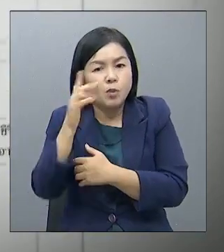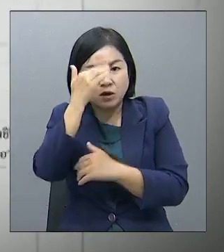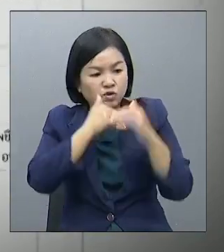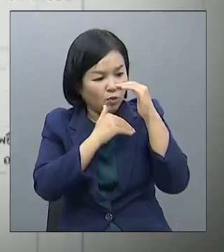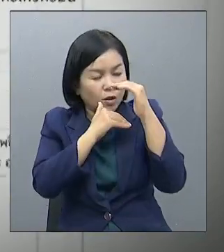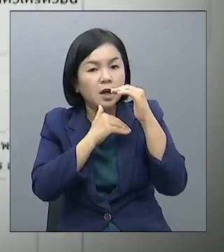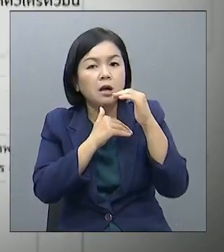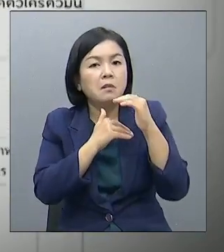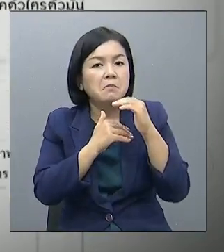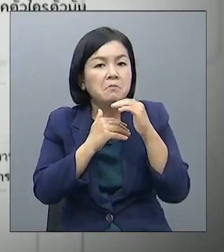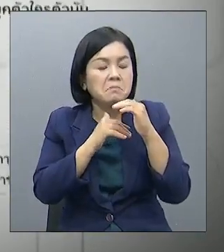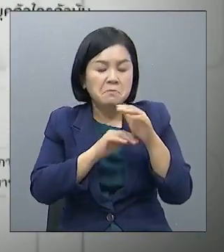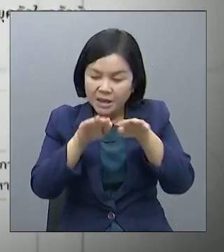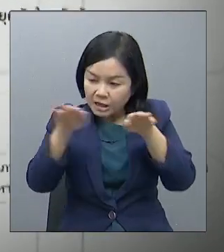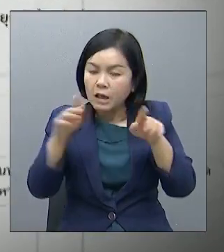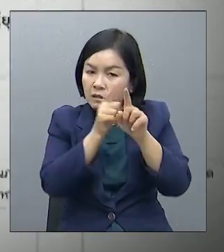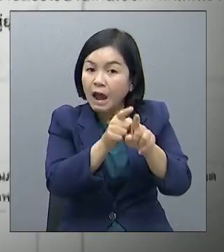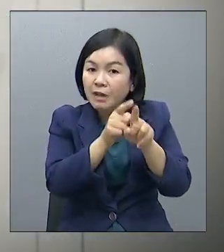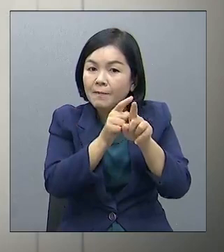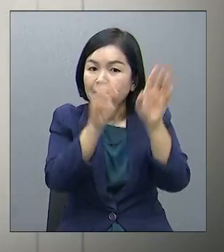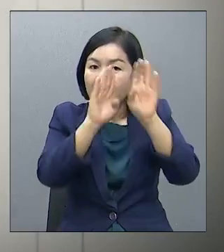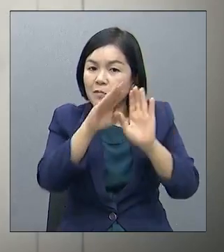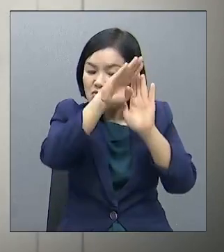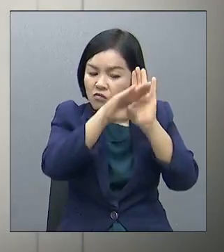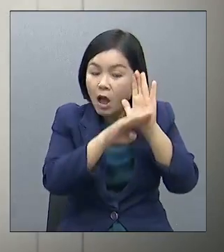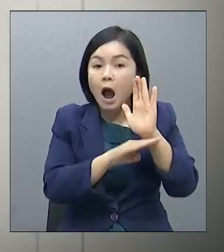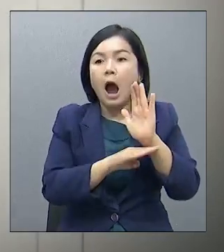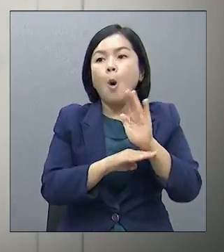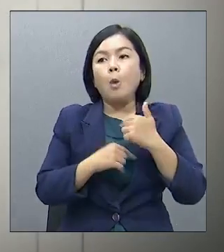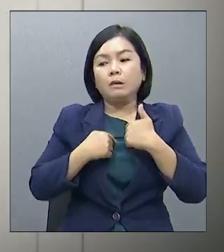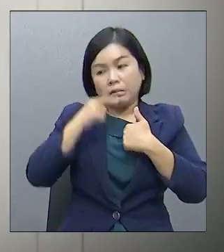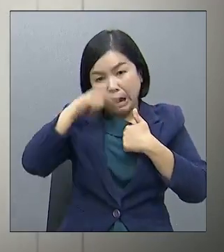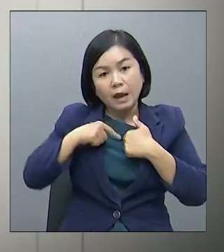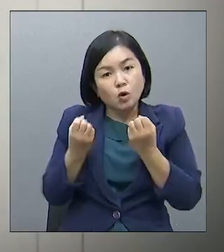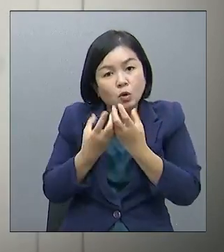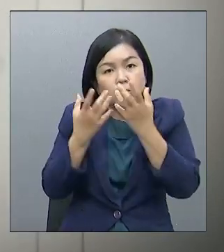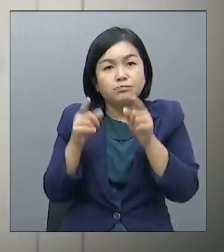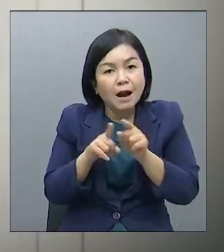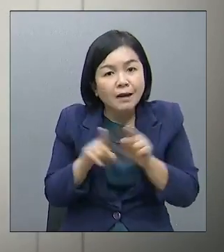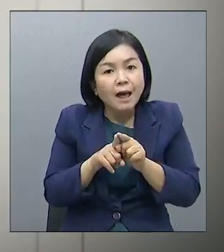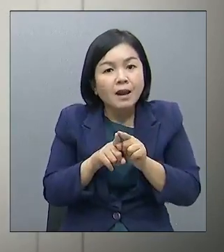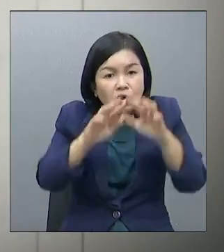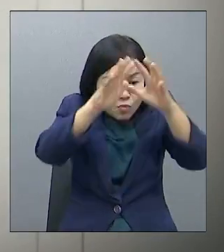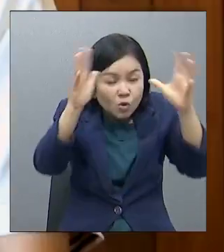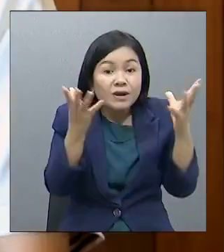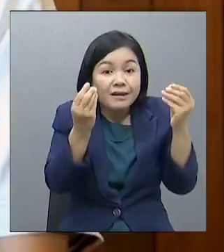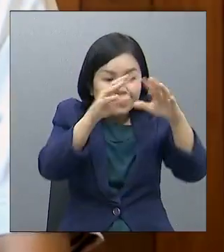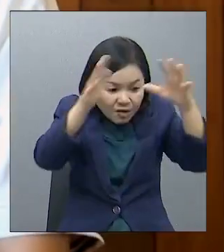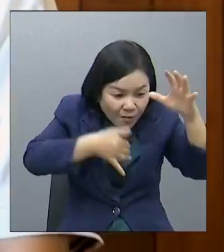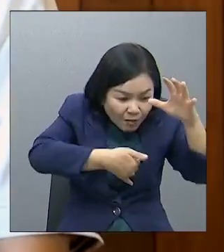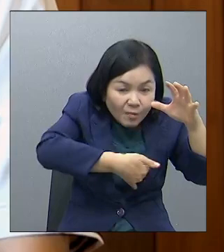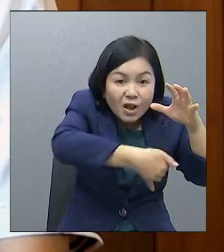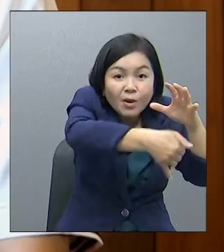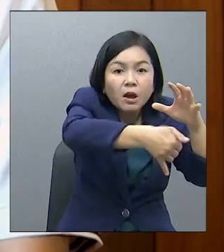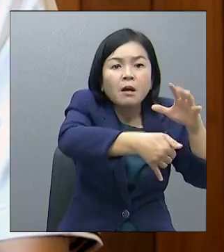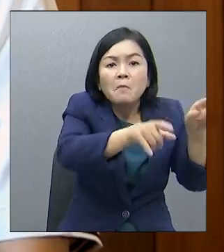ว่ามันจะต้องมีมาตรฐานเป็นแบบนั้นเป็นแบบนี้แล้วเราก็โดนไปด้วยรังนกที่อยู่ในถ้ำก็โดนไปด้วยนะครับแต่ปัจจุบันเนี่ย